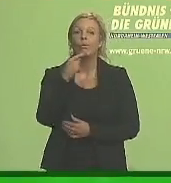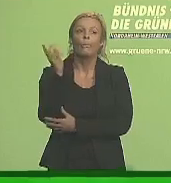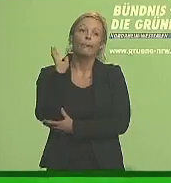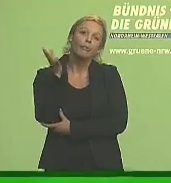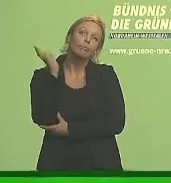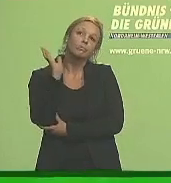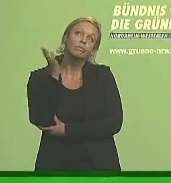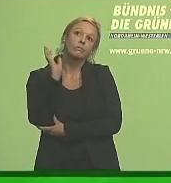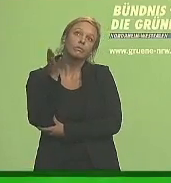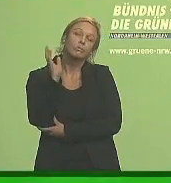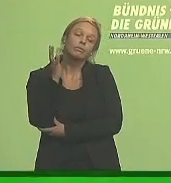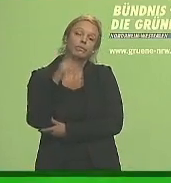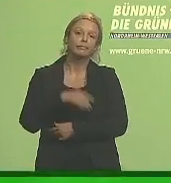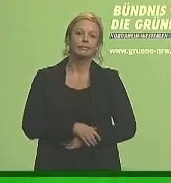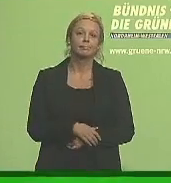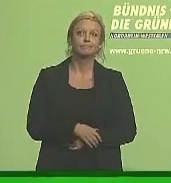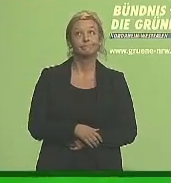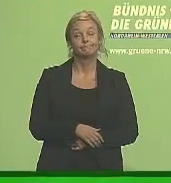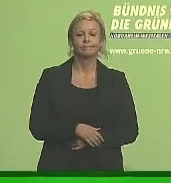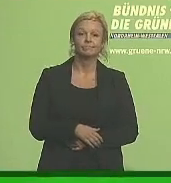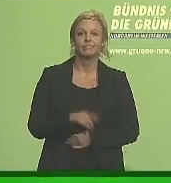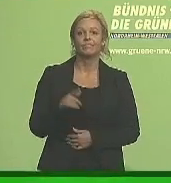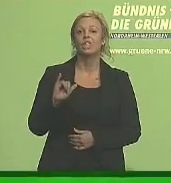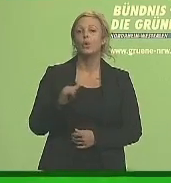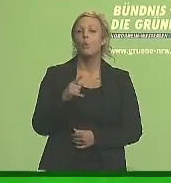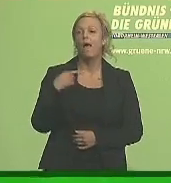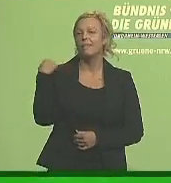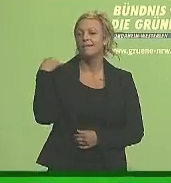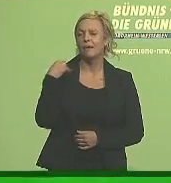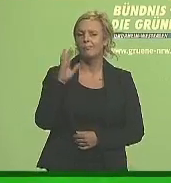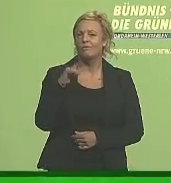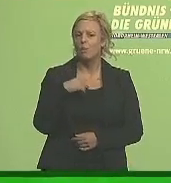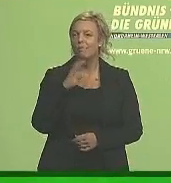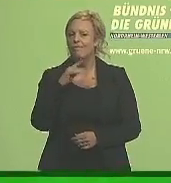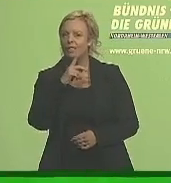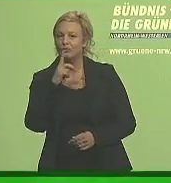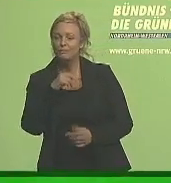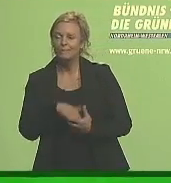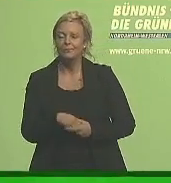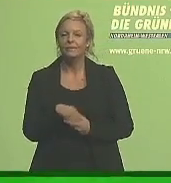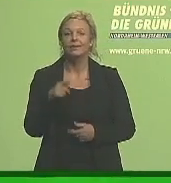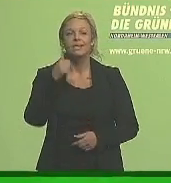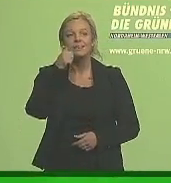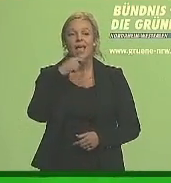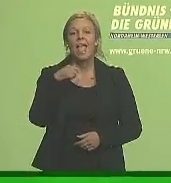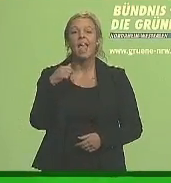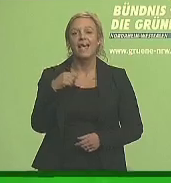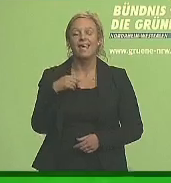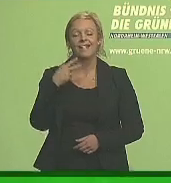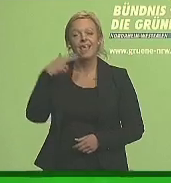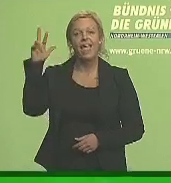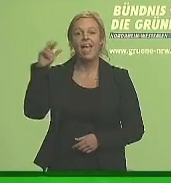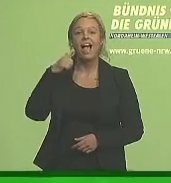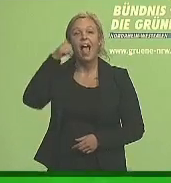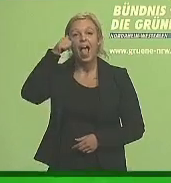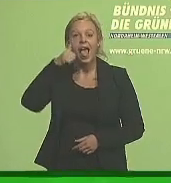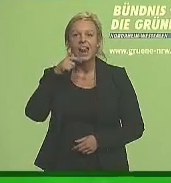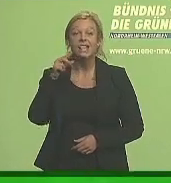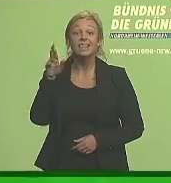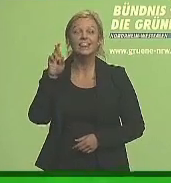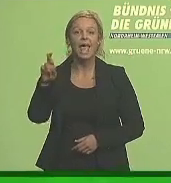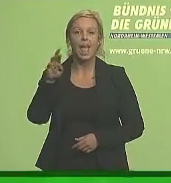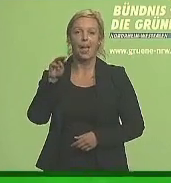Und Johannes hat eben einen tollen Versprecher gemacht. Er hat nämlich gesagt, Herr Altmaier, ich würde mal sagen, die